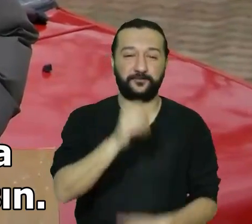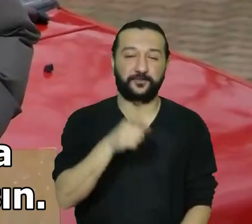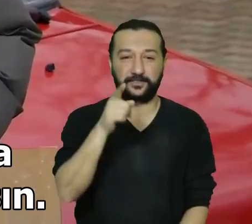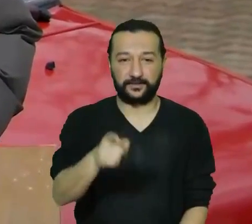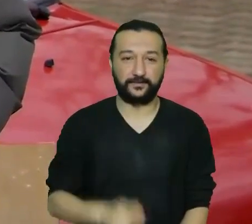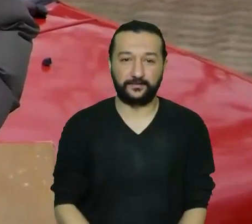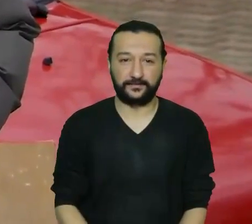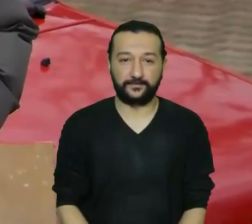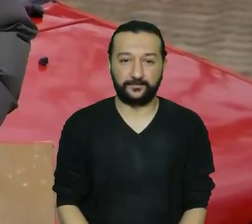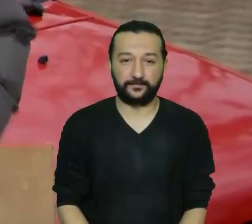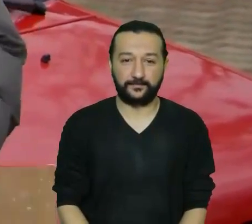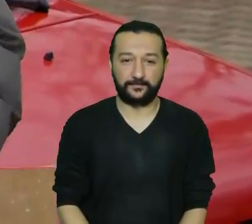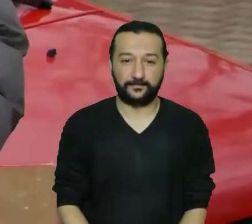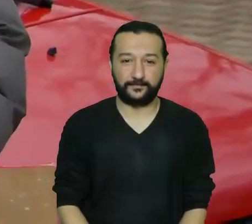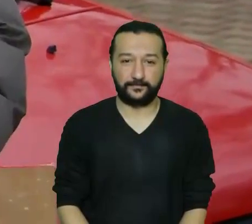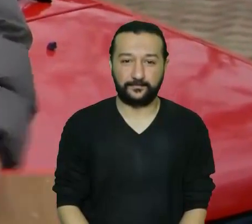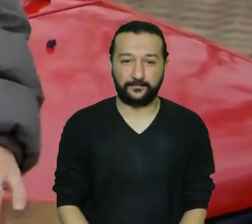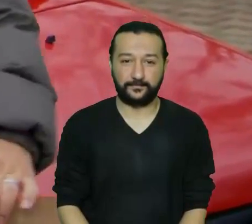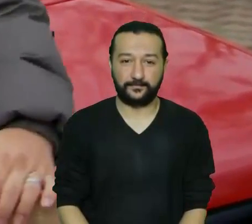kalacağım. Pankarta baktı.